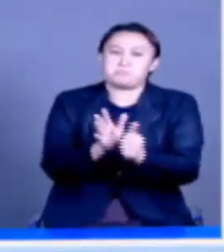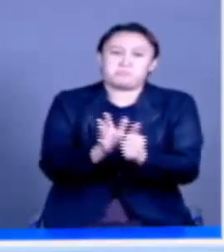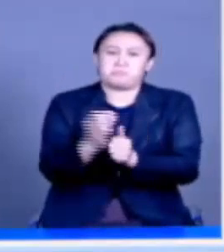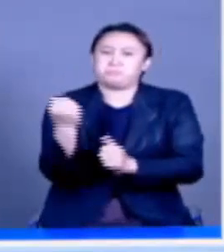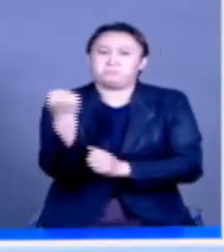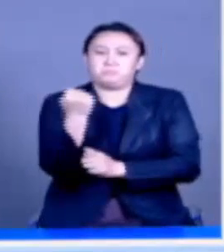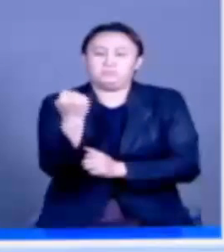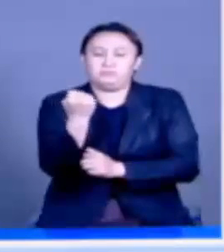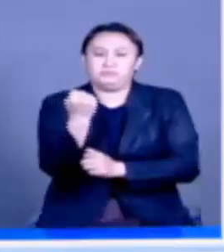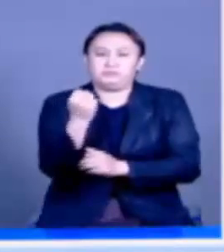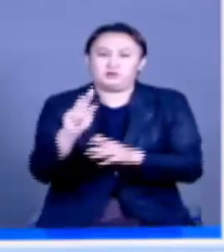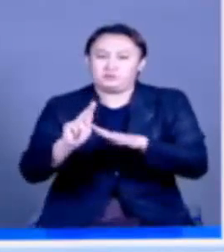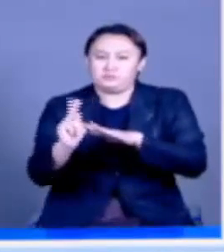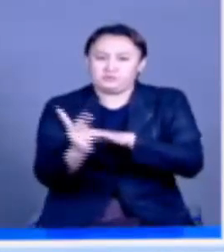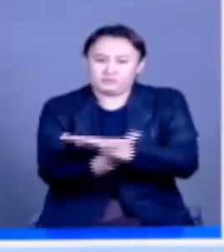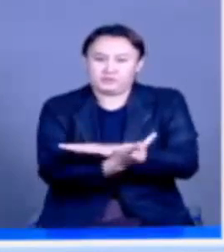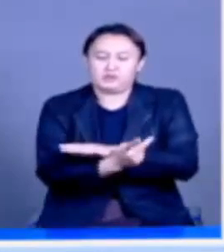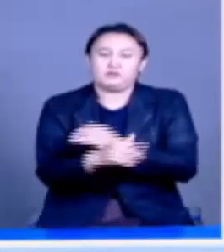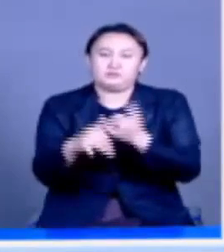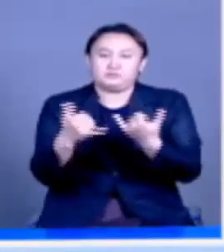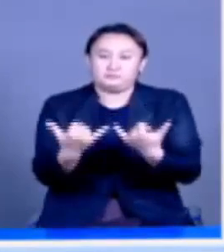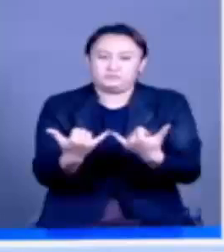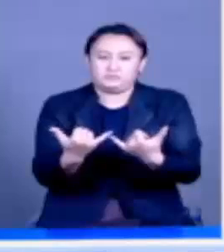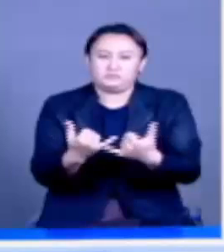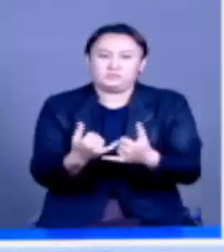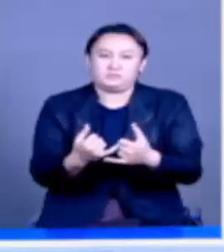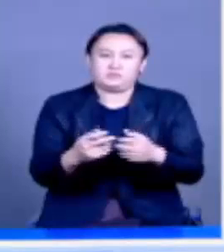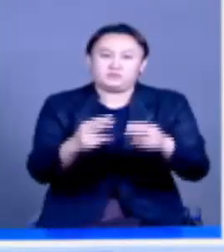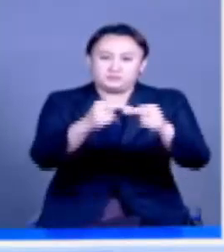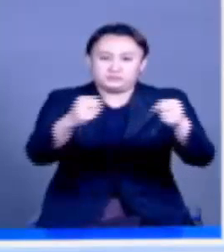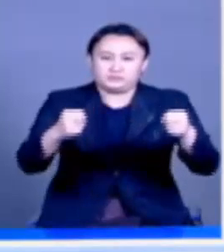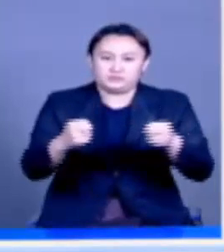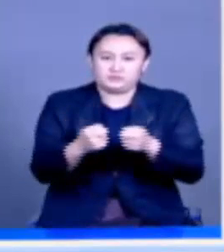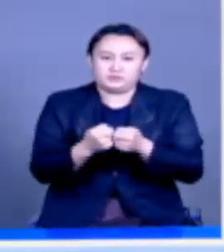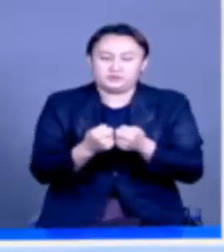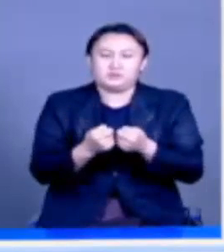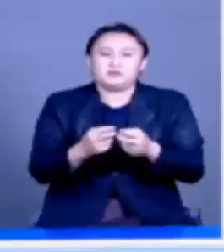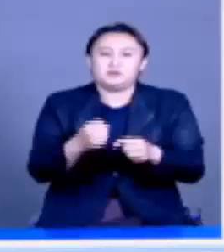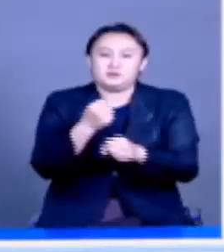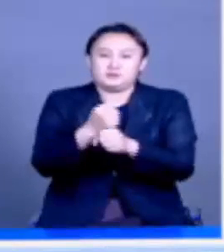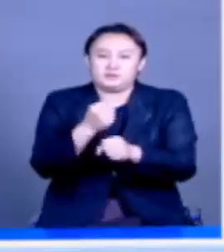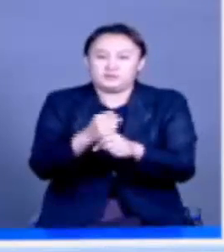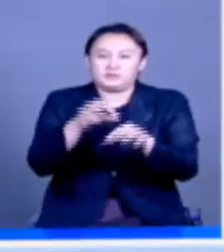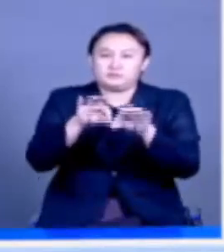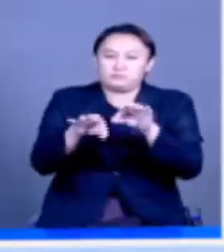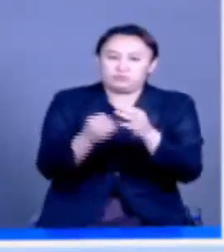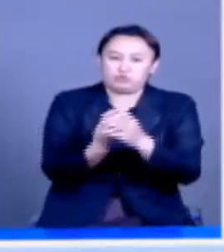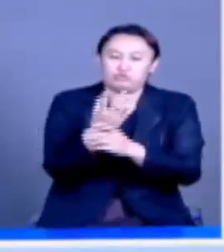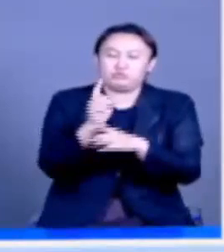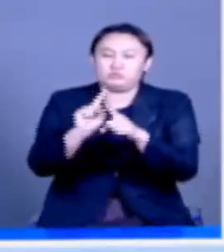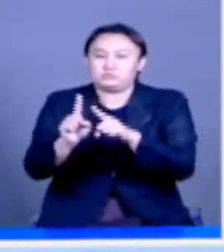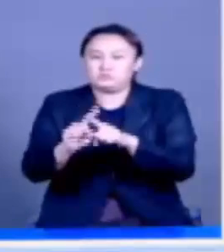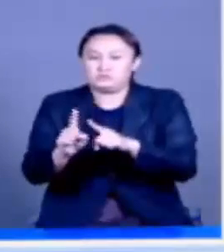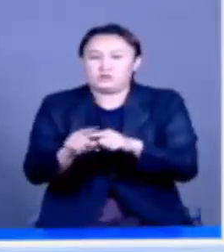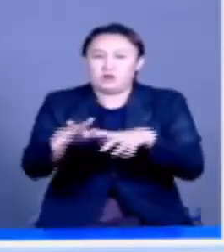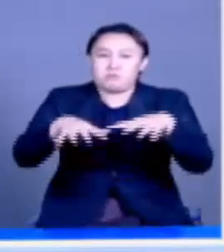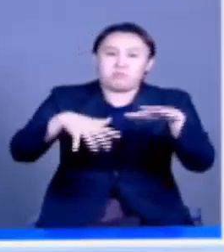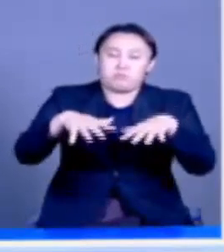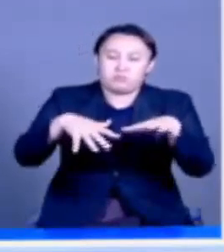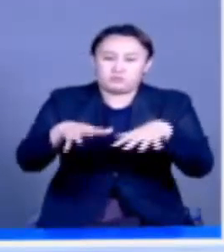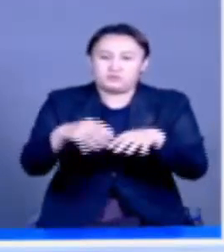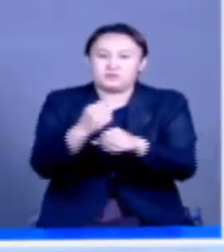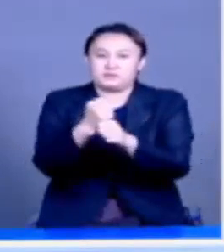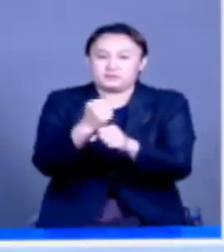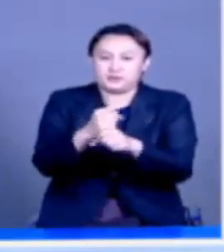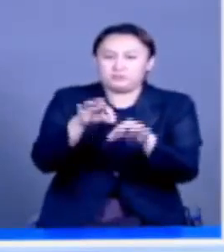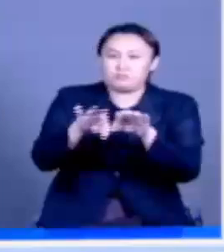ซึ่งในเขตดังกล่าวนี้แม่นเป็นพื้นที่ของการทำการผลิตกสิกรรมโดยเนื้อที่ทำการผลิตของพ่อแม่ปัตตสนเนื้อที่ของการ